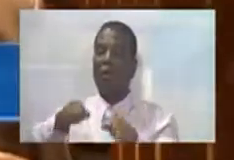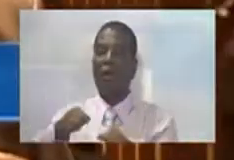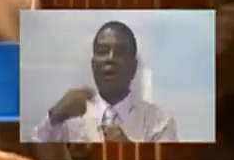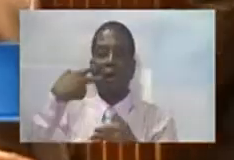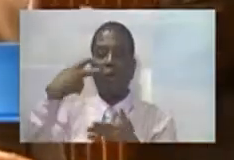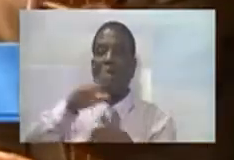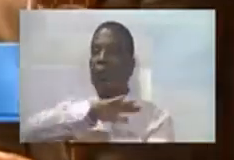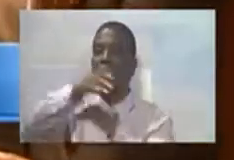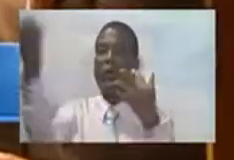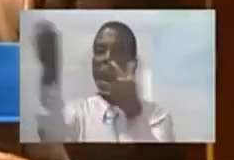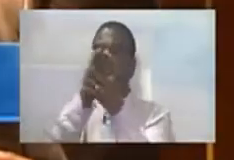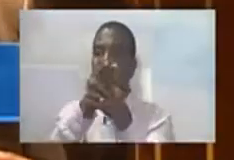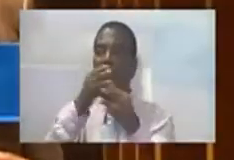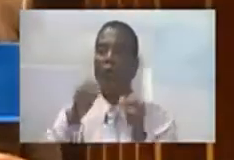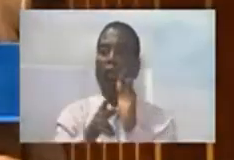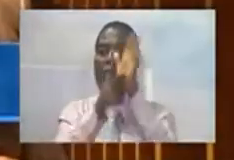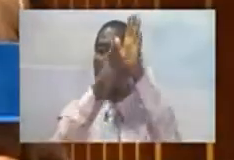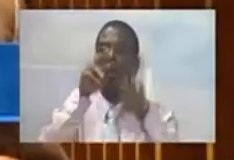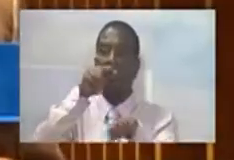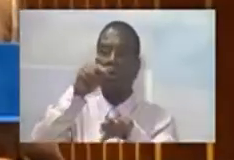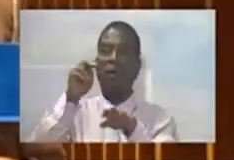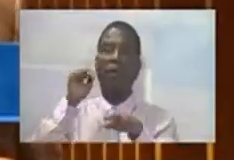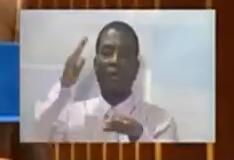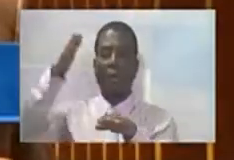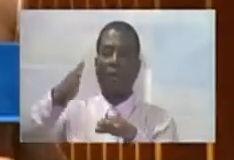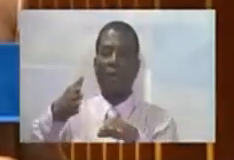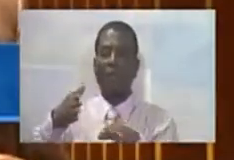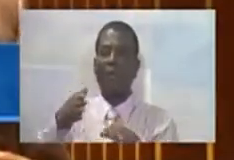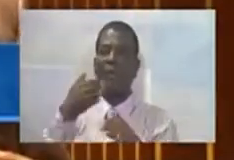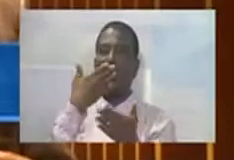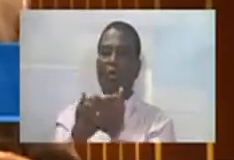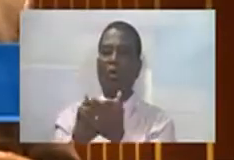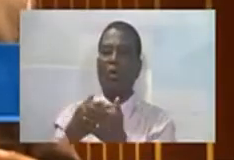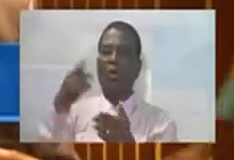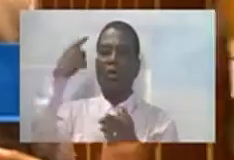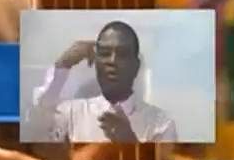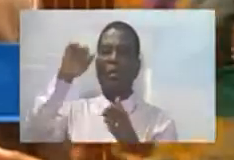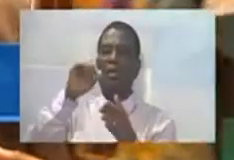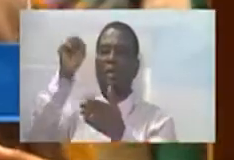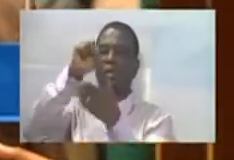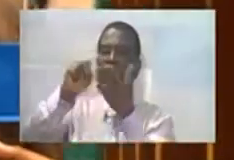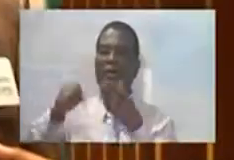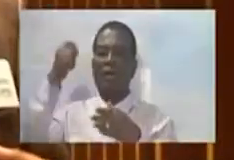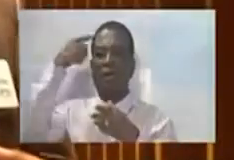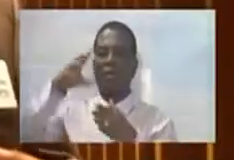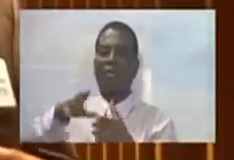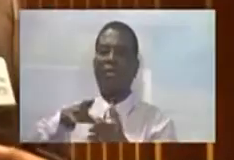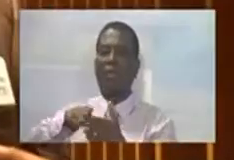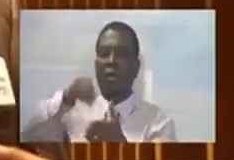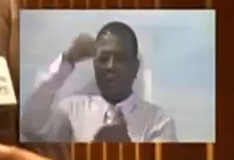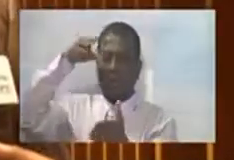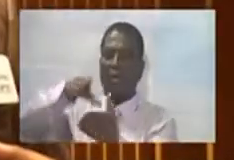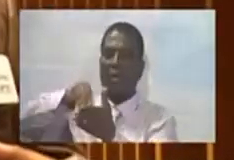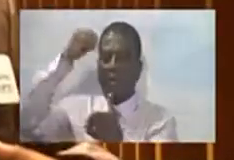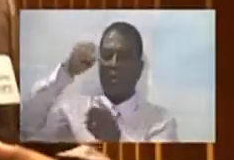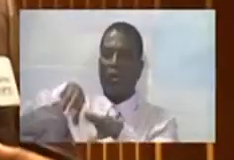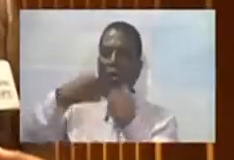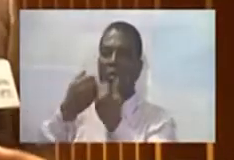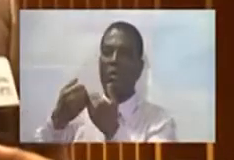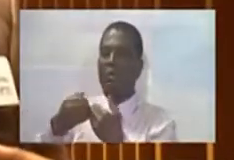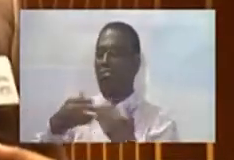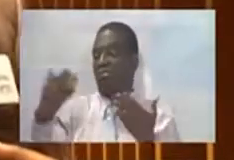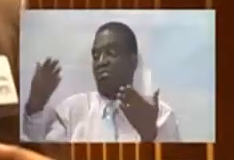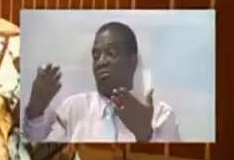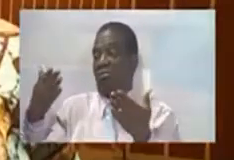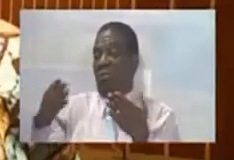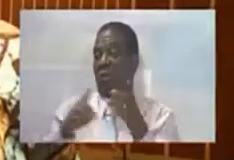l'Assemblée. Pour cela, vraiment, c'est très bon d'avoir ces genres de séminaires pour apprendre les députés comment il faut affronter les choses qui vont se